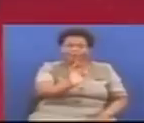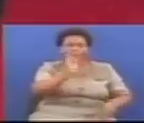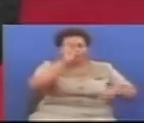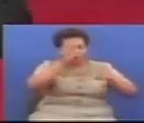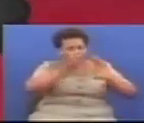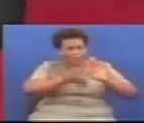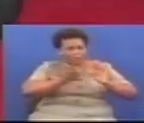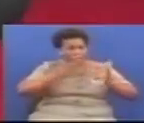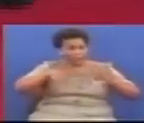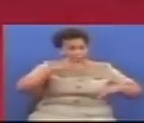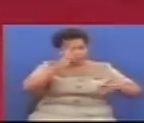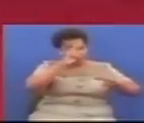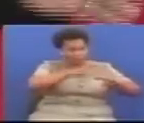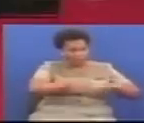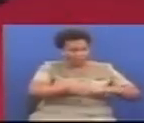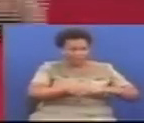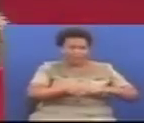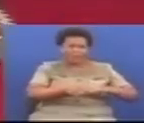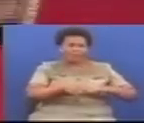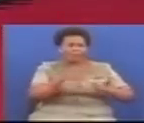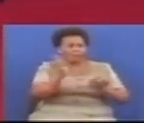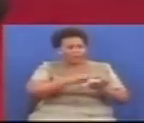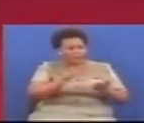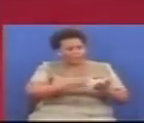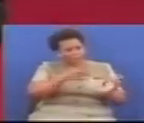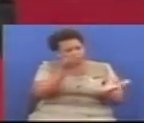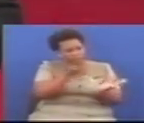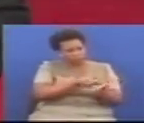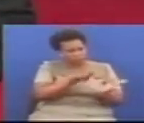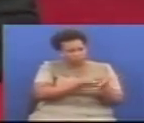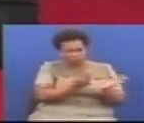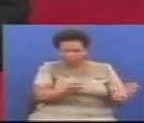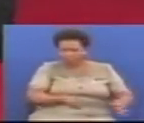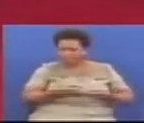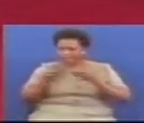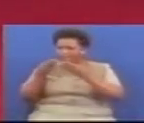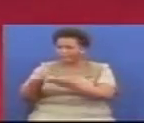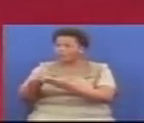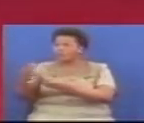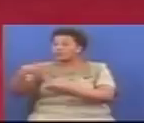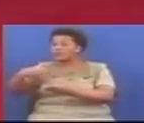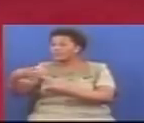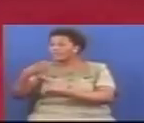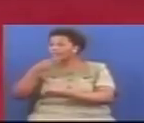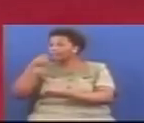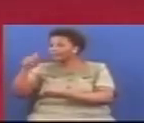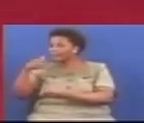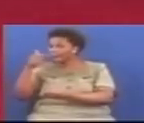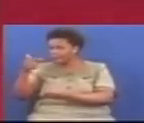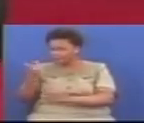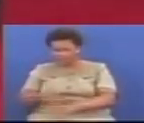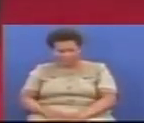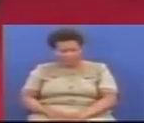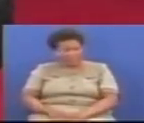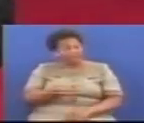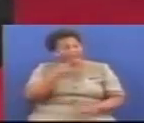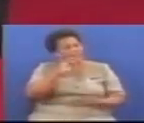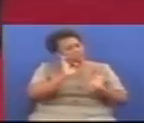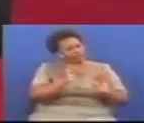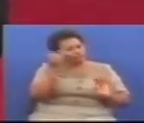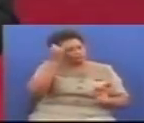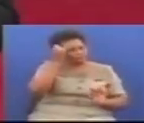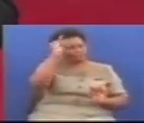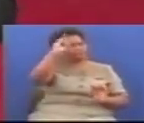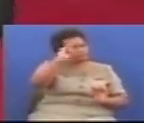wanaandaa andiko, wanakaa na watu wa fedha na TAMISEMI, miradi inapelekwa. Ndio nikasema ukipanga miradi ya kimkakati, masoko, stendi kubwa